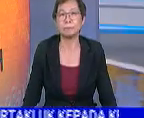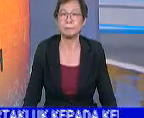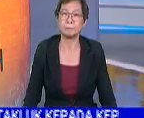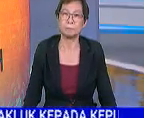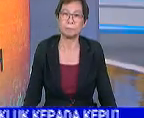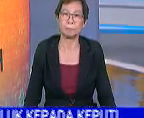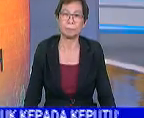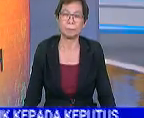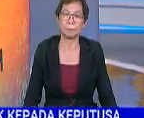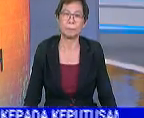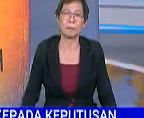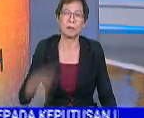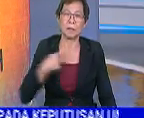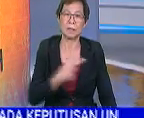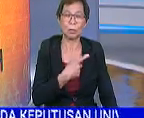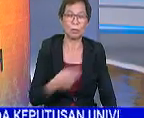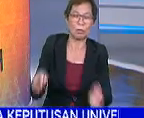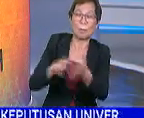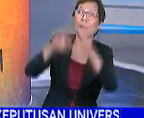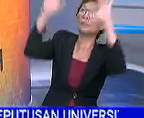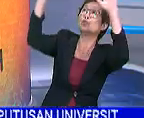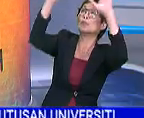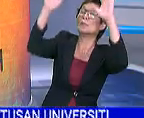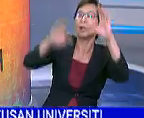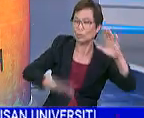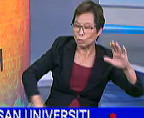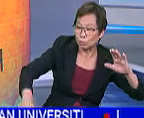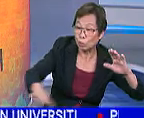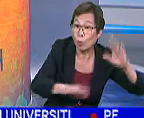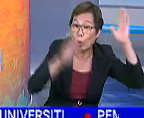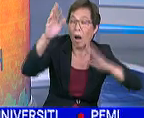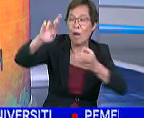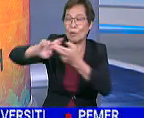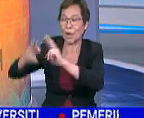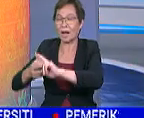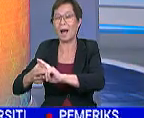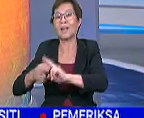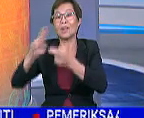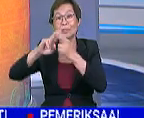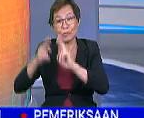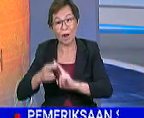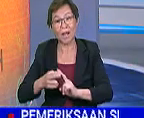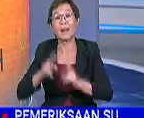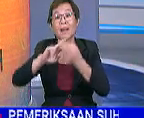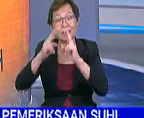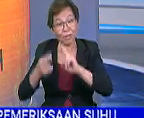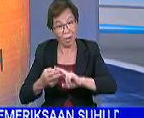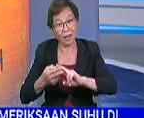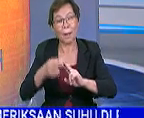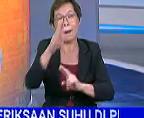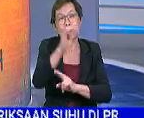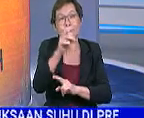PBT seterusnya kita ikuti laporan cuaca semasa di seluruh negara bersama Rakan penyampai Med Malaysia shazwani